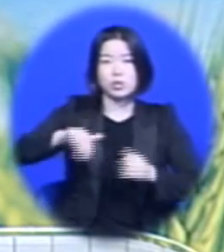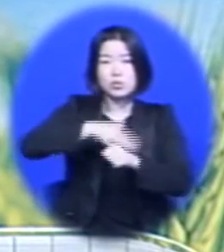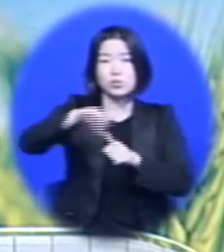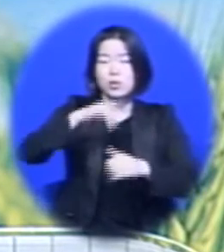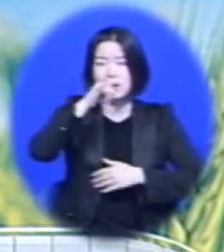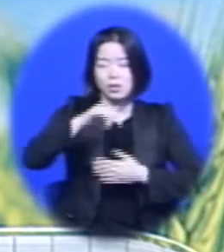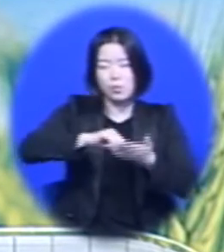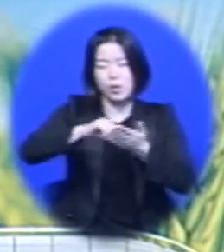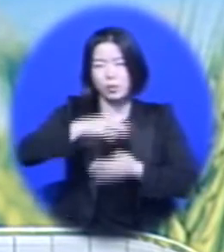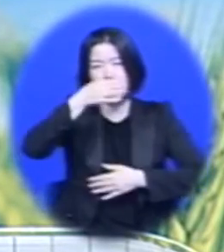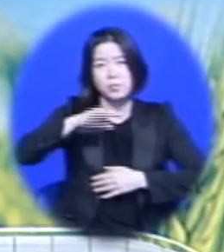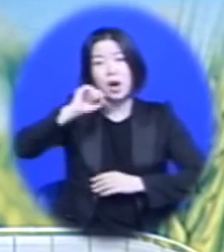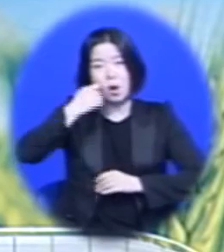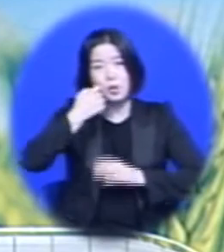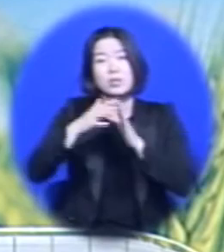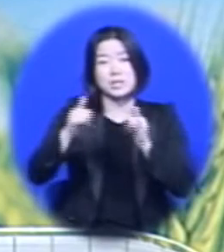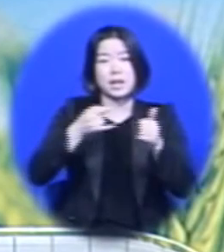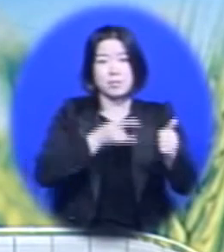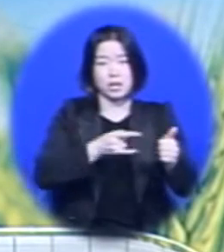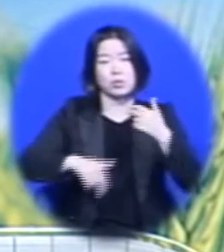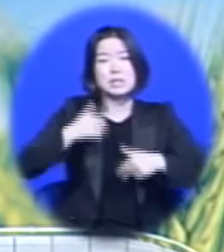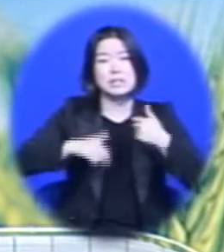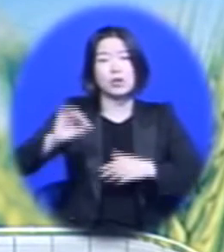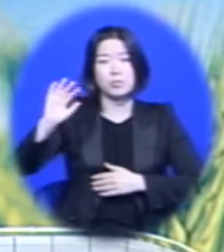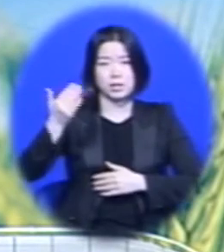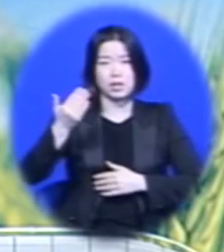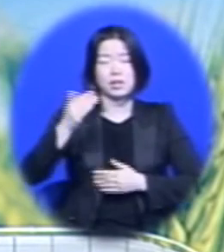외롭고 힘들고 어려운 사람들에게도 즐거움이 되어야 합니다.